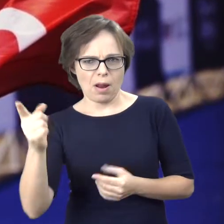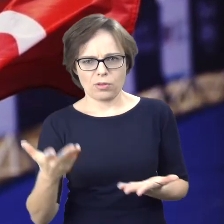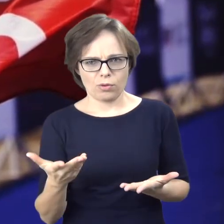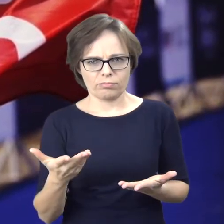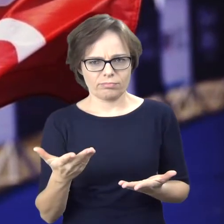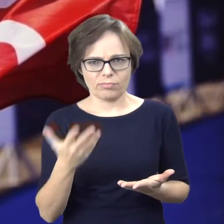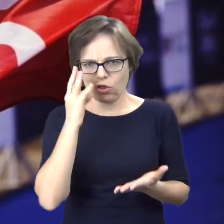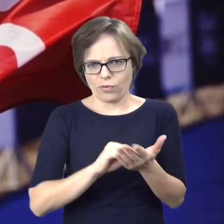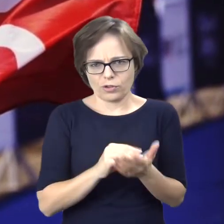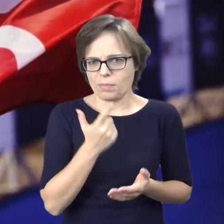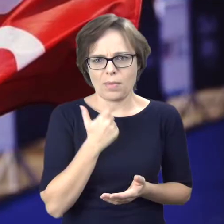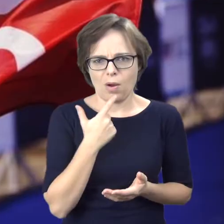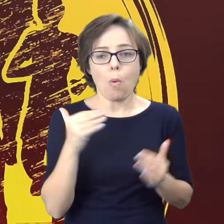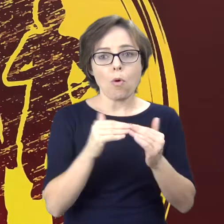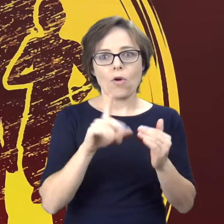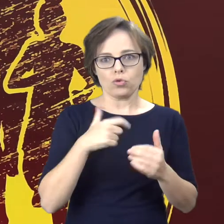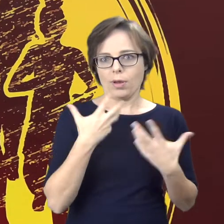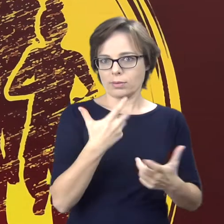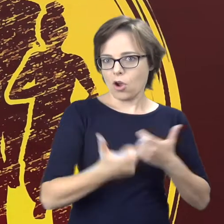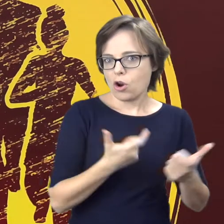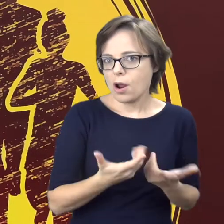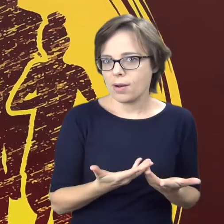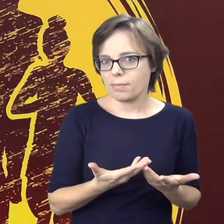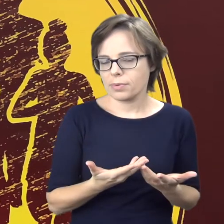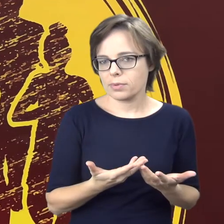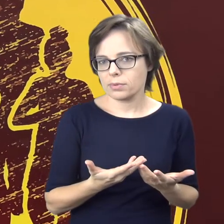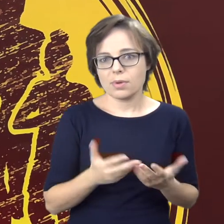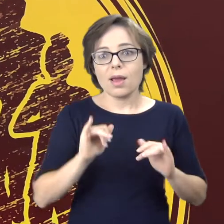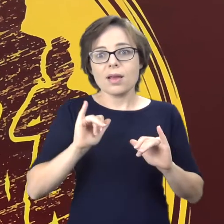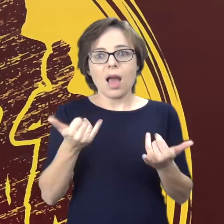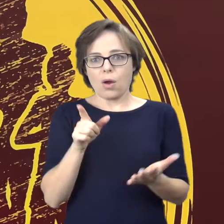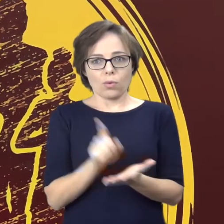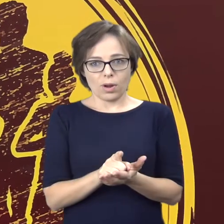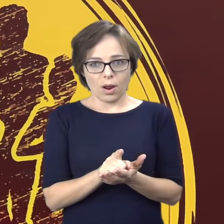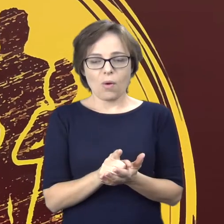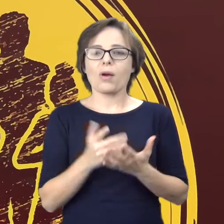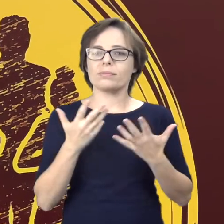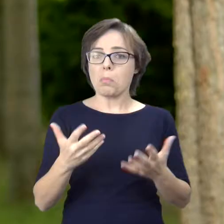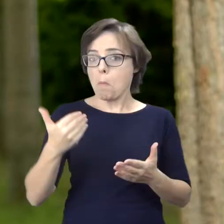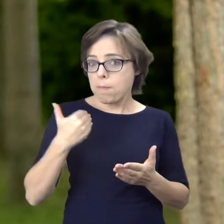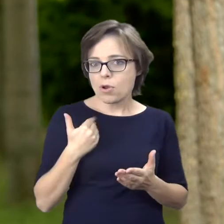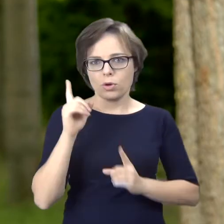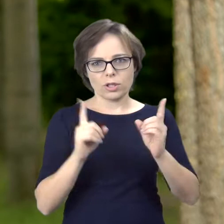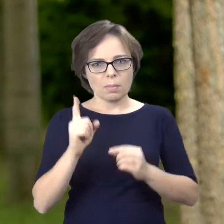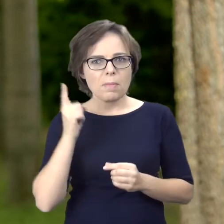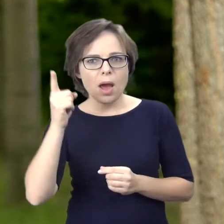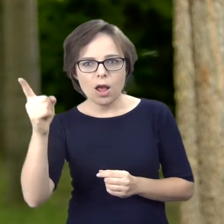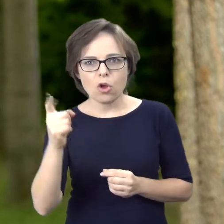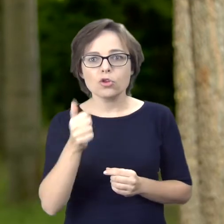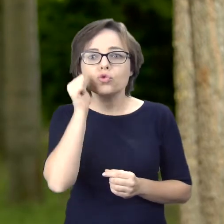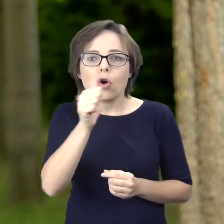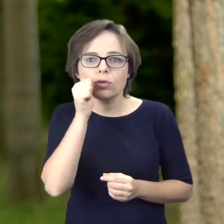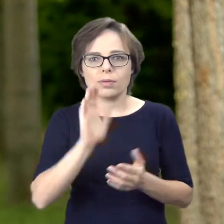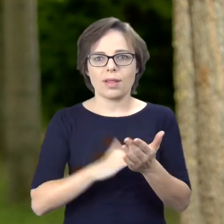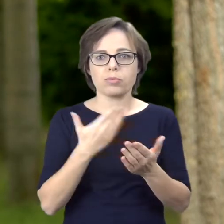powiedzieć, bardzo małe w stosunku do tego, co chciałem zrobić. I jak to się stało, że to się udało? Zdarzyły się takie maratony, gdzie były dzień po dniu, czyli w